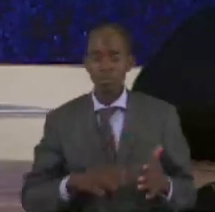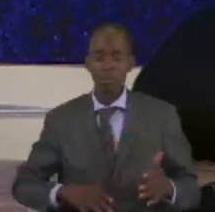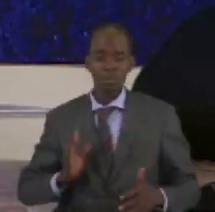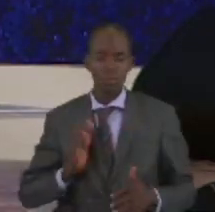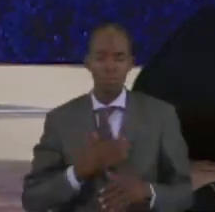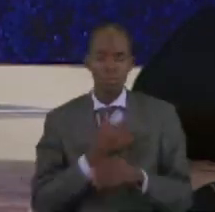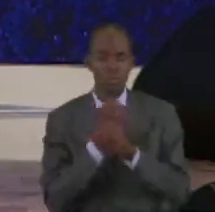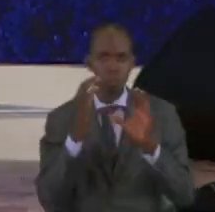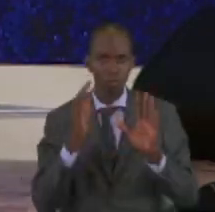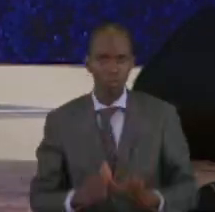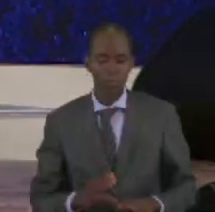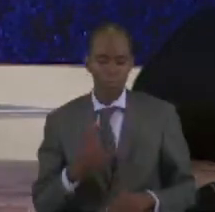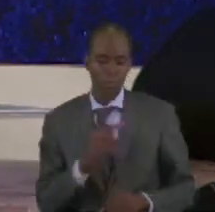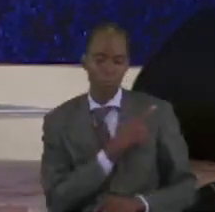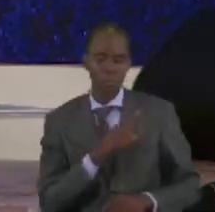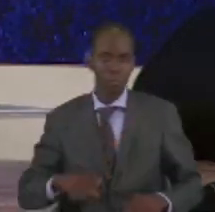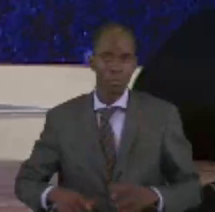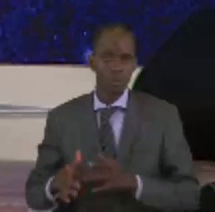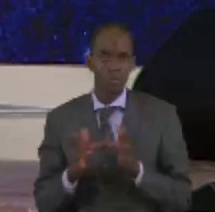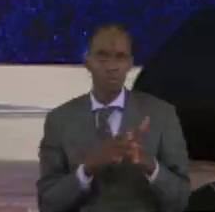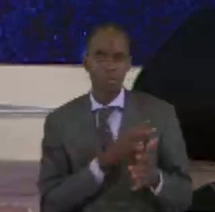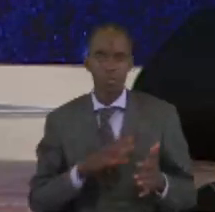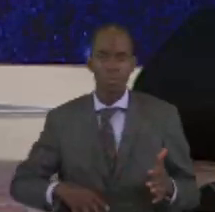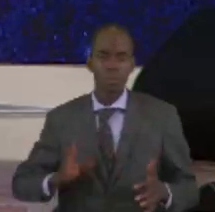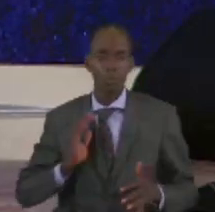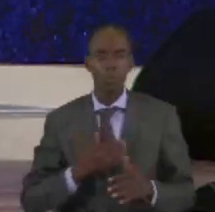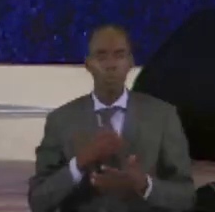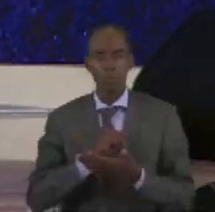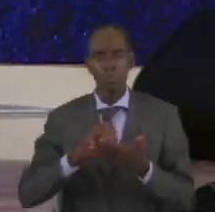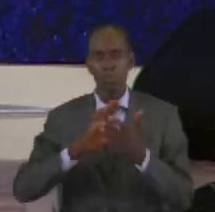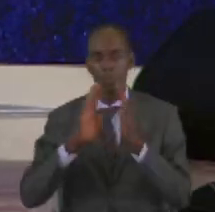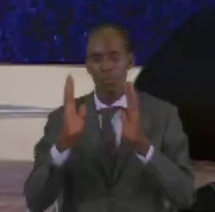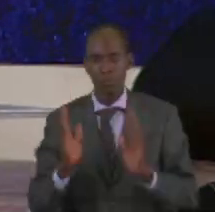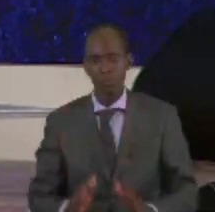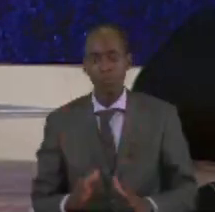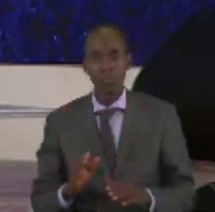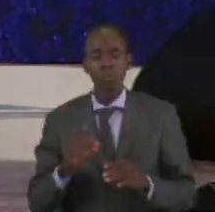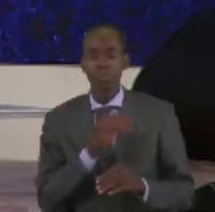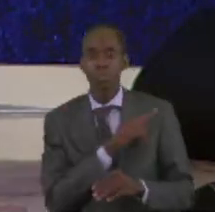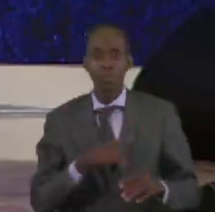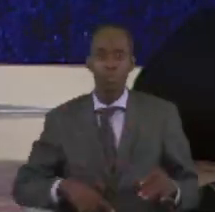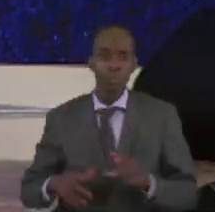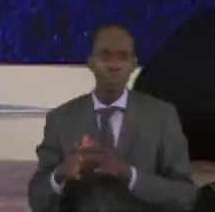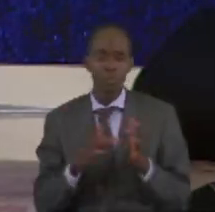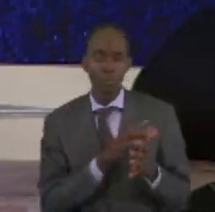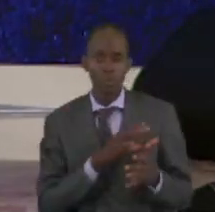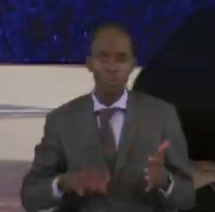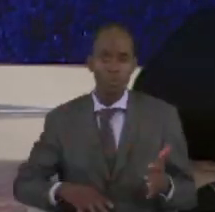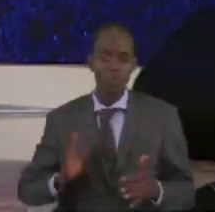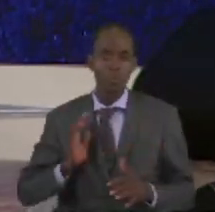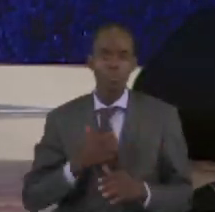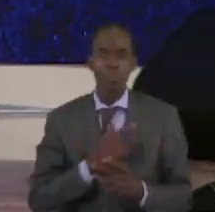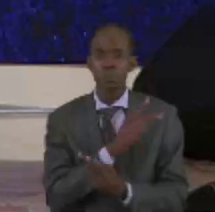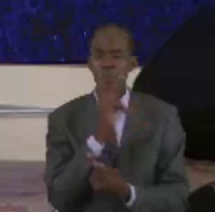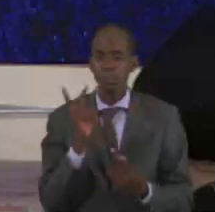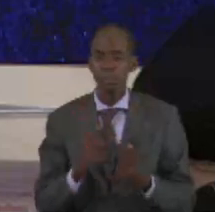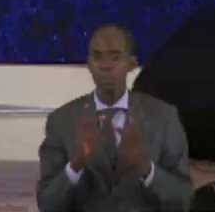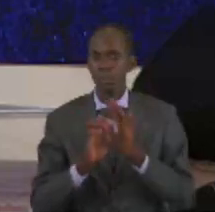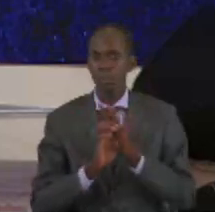Jésus, notre Sauveur, le Seigneur Jésus, notre Sanctificateur, le Seigneur Jésus,